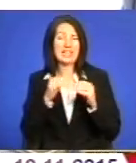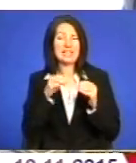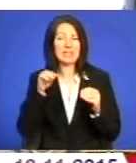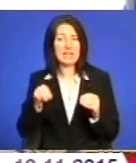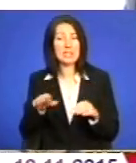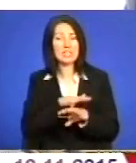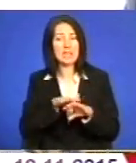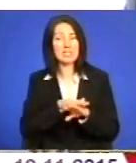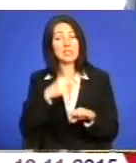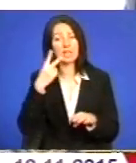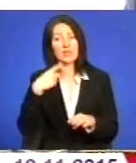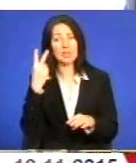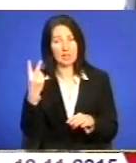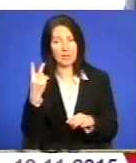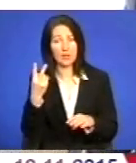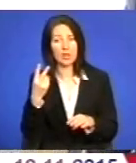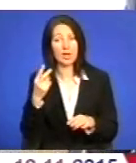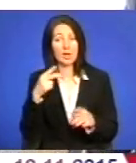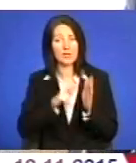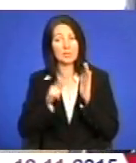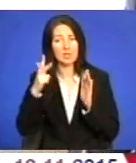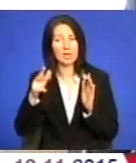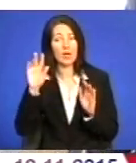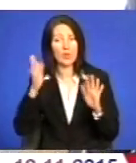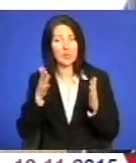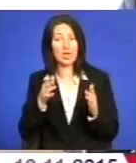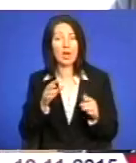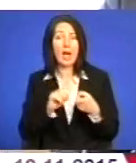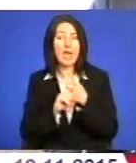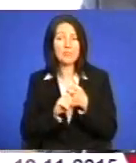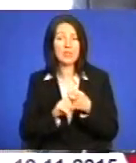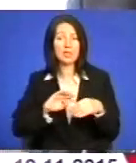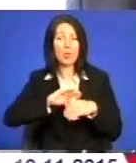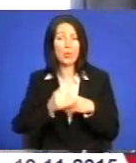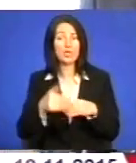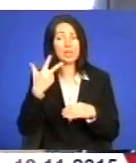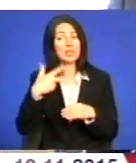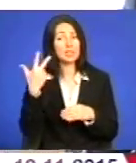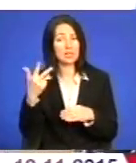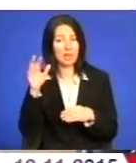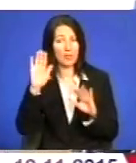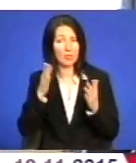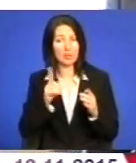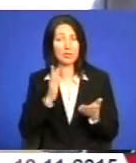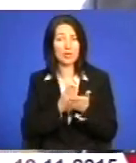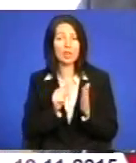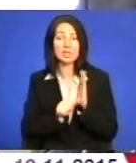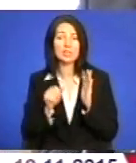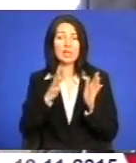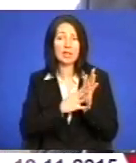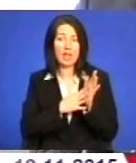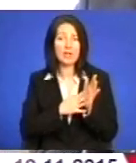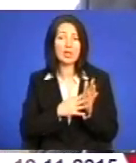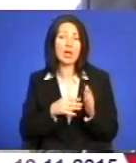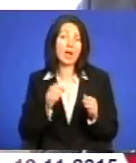склав 22,8 випадків при епідпороговому значенні 33 випадки, що складає 69% до